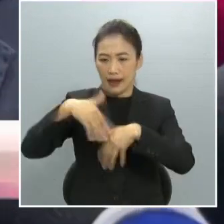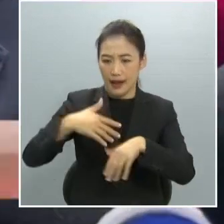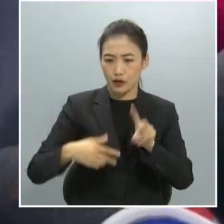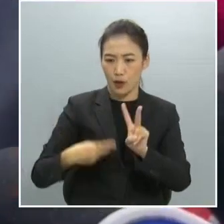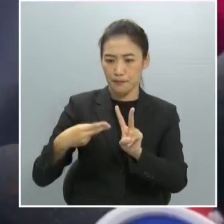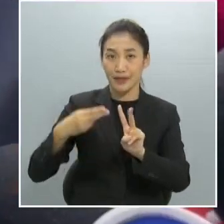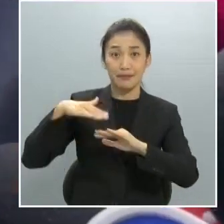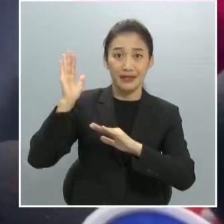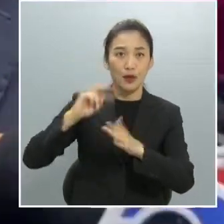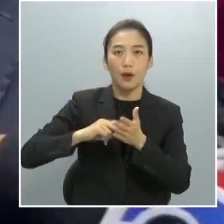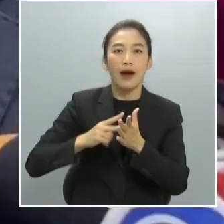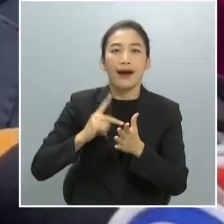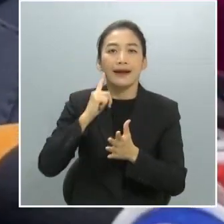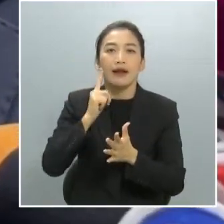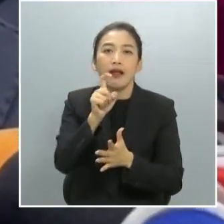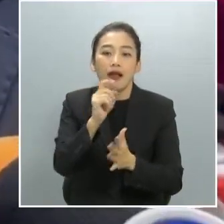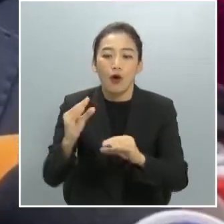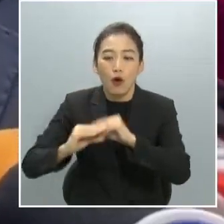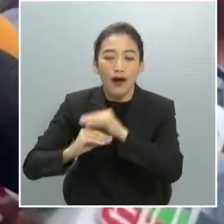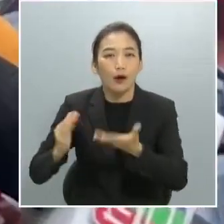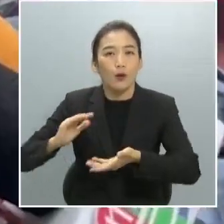มันจะรวมแล้วจะมีประมาณ20ล้านคน